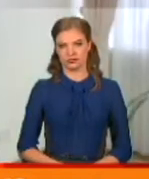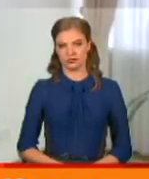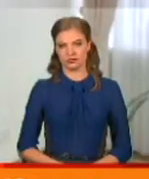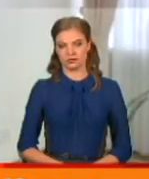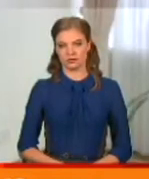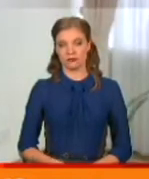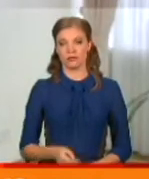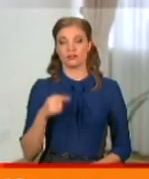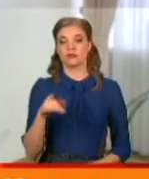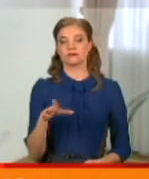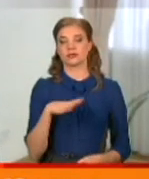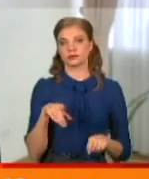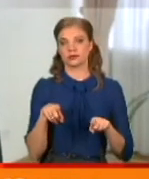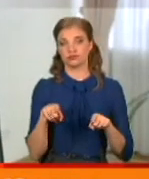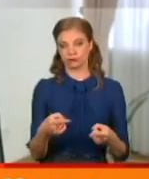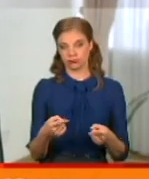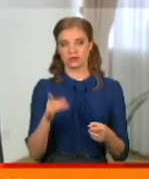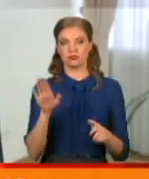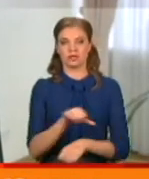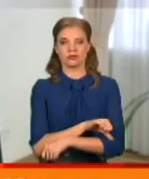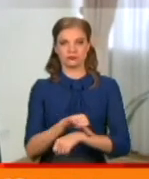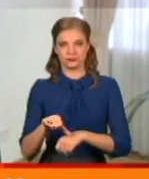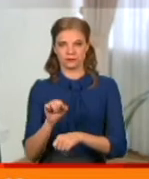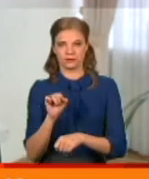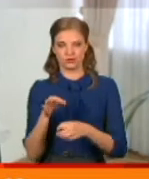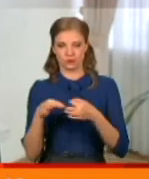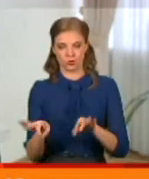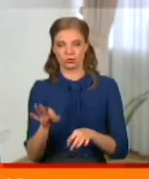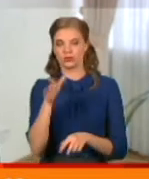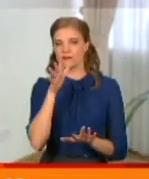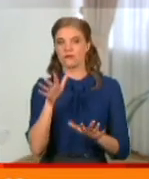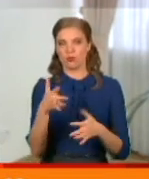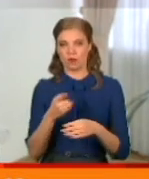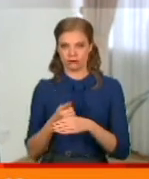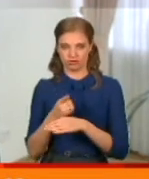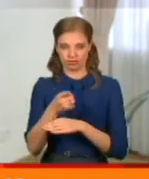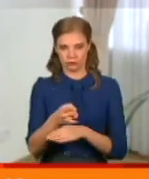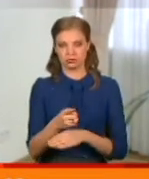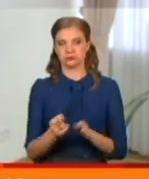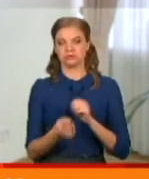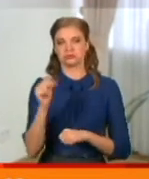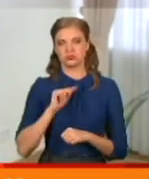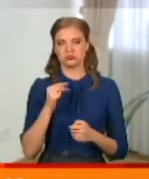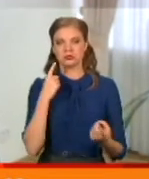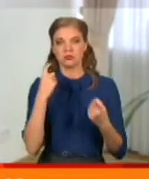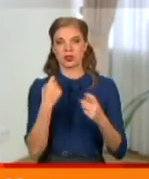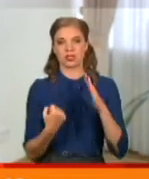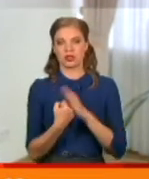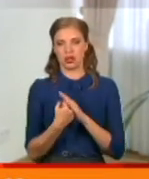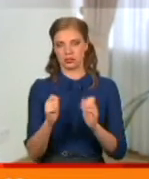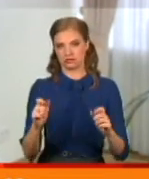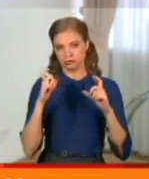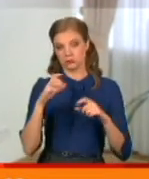Причетну особу затримали в пункті пропуску «Краківець». В момент перетину нею кордону спрацювала база даних.